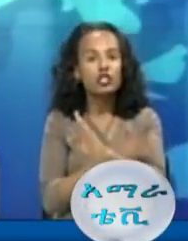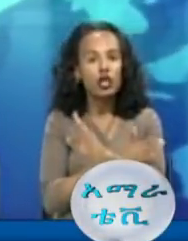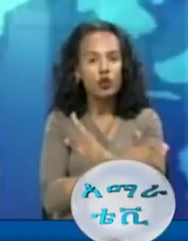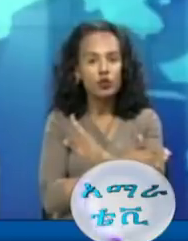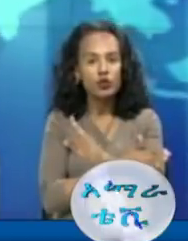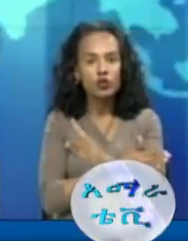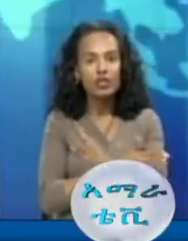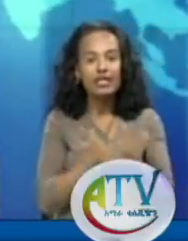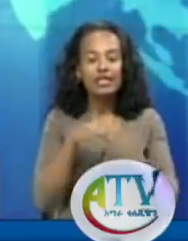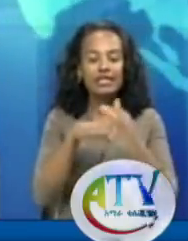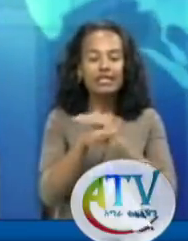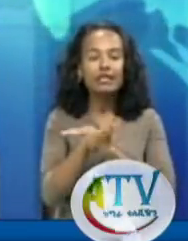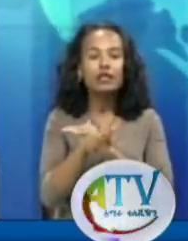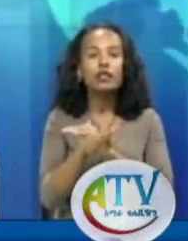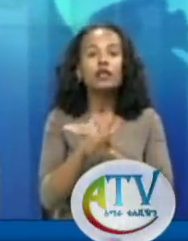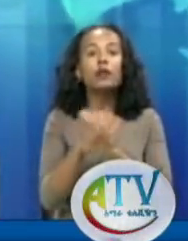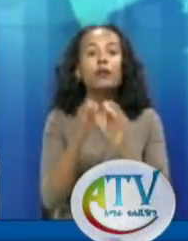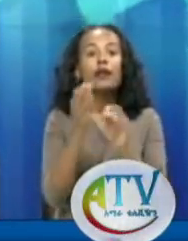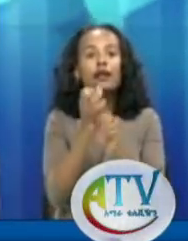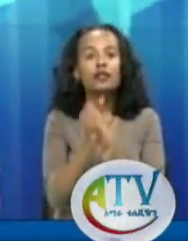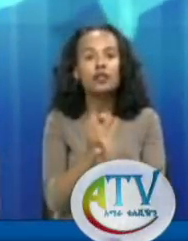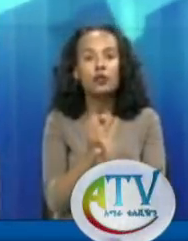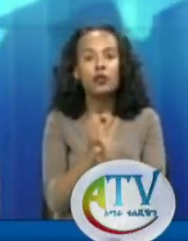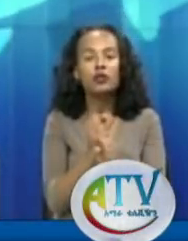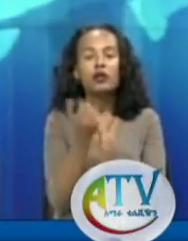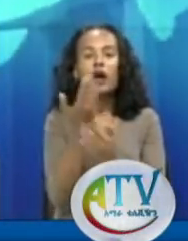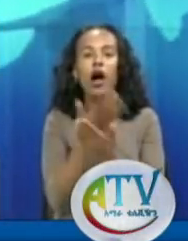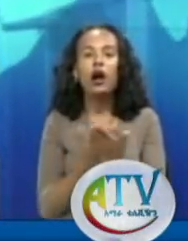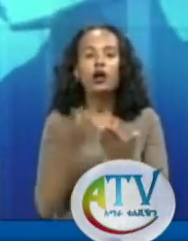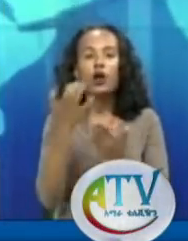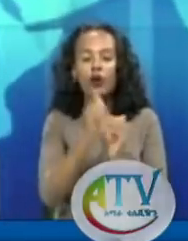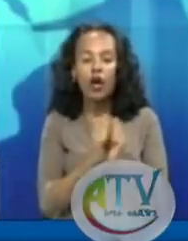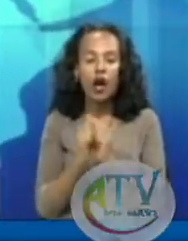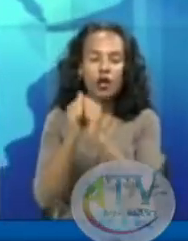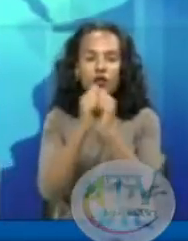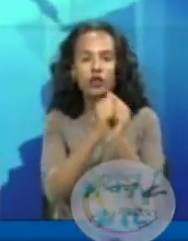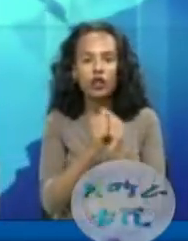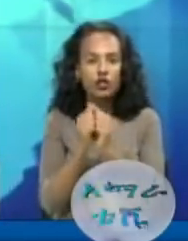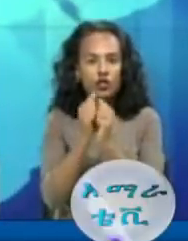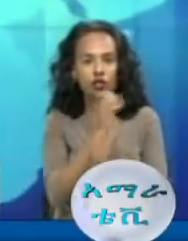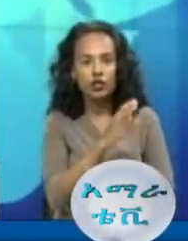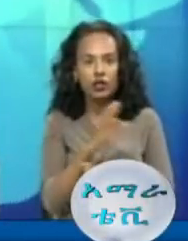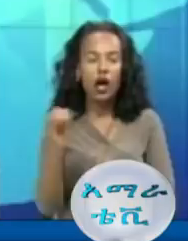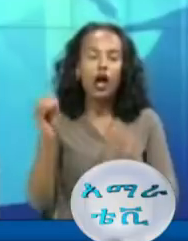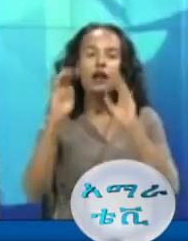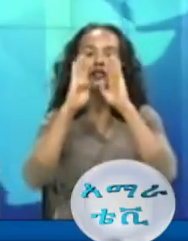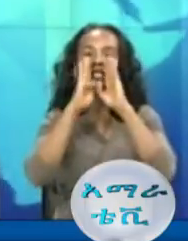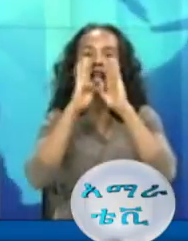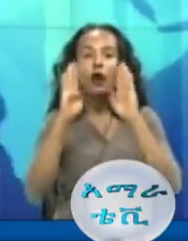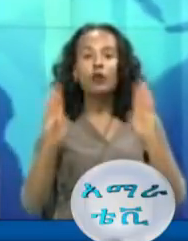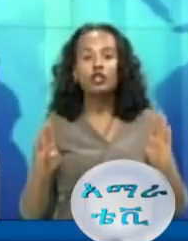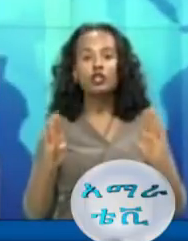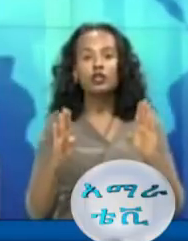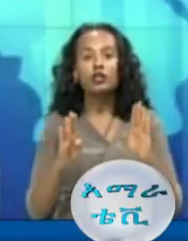ማሻሻያዎቻችንን ስር የምናስይዝበት ሀገራዊ አንድነታችንንና ሰላማችንን